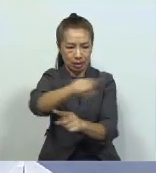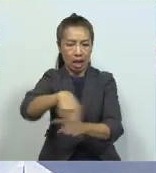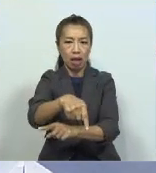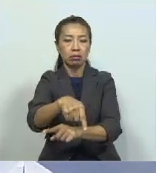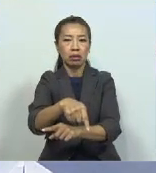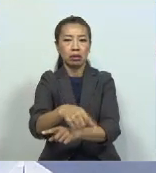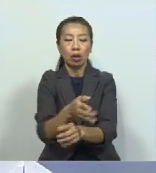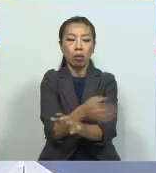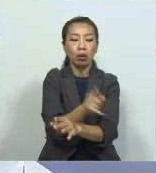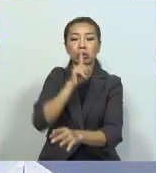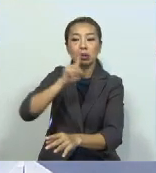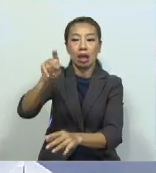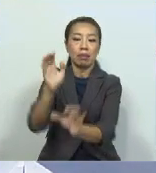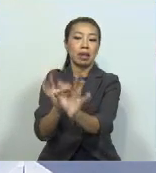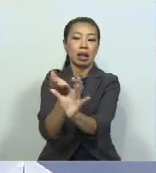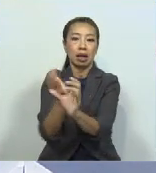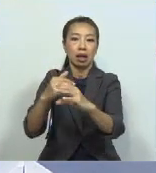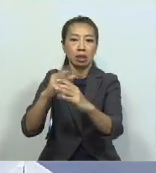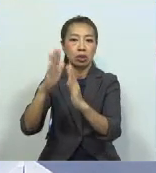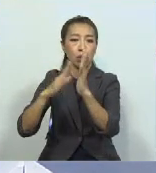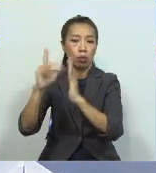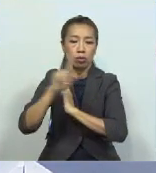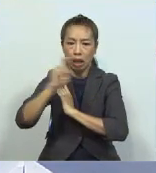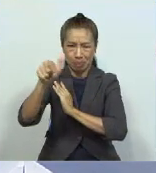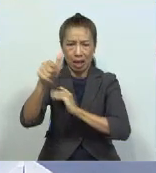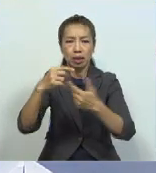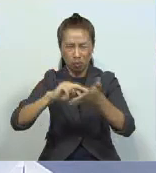ก็ไปตรวจสอบไปสอบถามได้ที่ธนาคารได้ค่ะไม่ได้มีการ